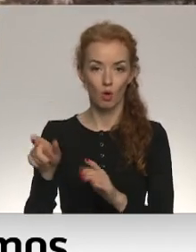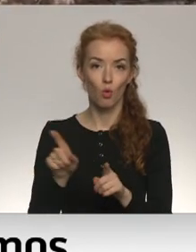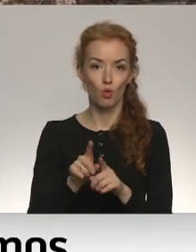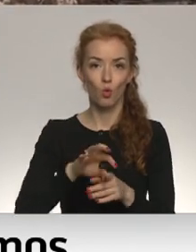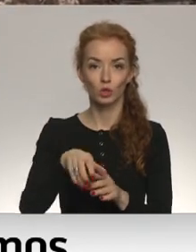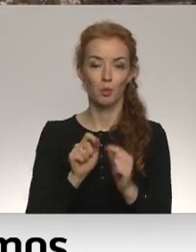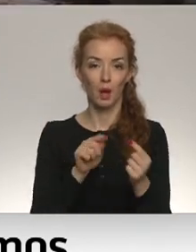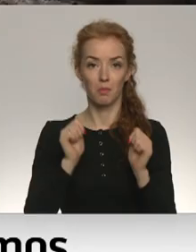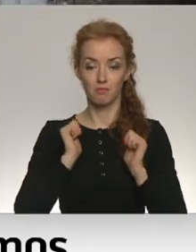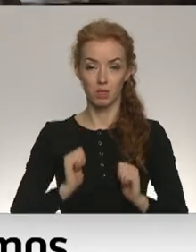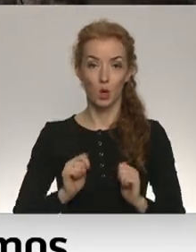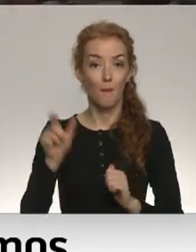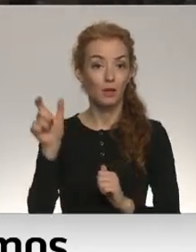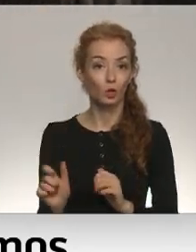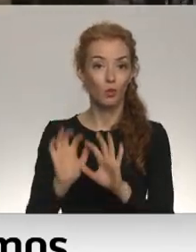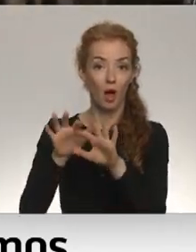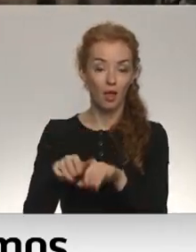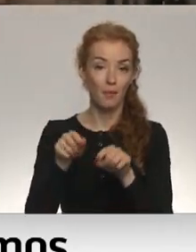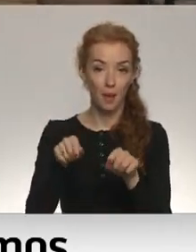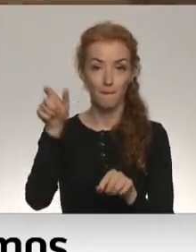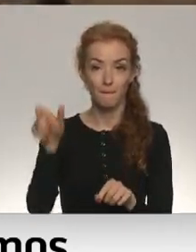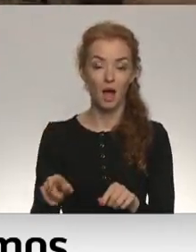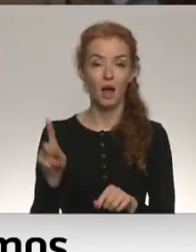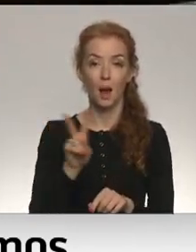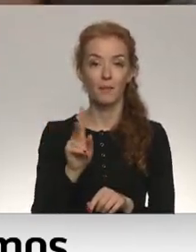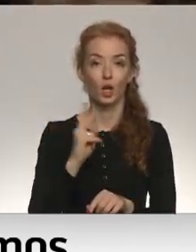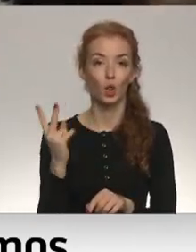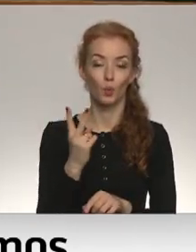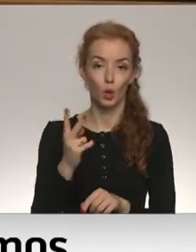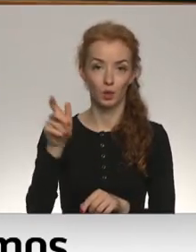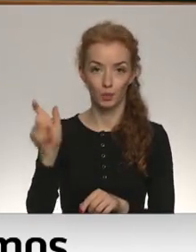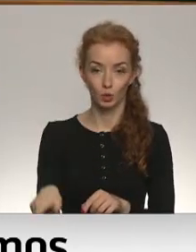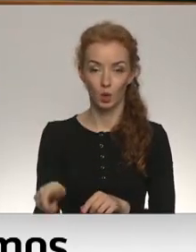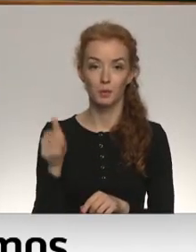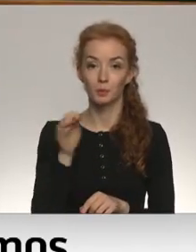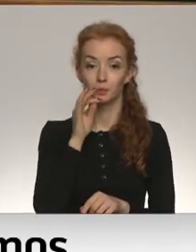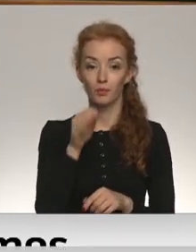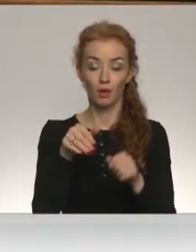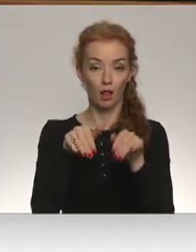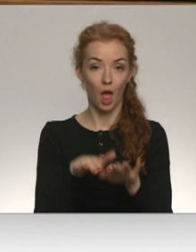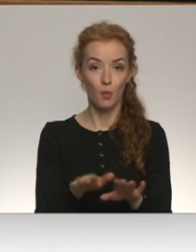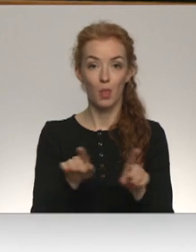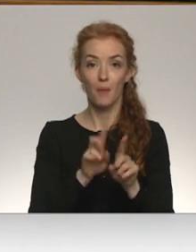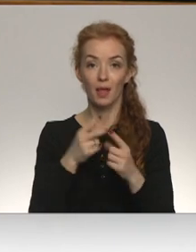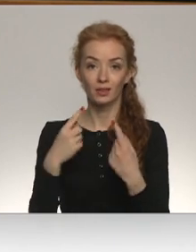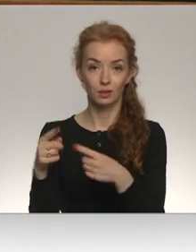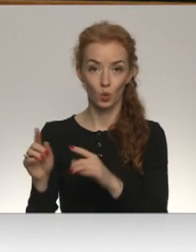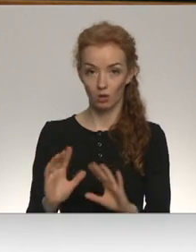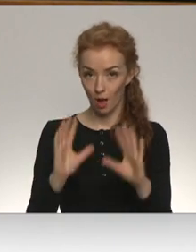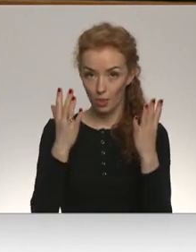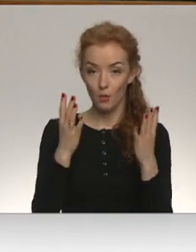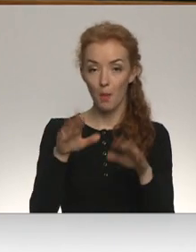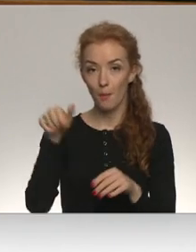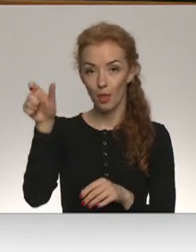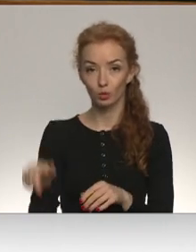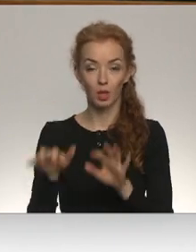Latvijas pilsonība varēs gan atņemt tikai tām personām, kam ir dubulta pilsonība. Lēmumu, tāpat kā visos pārējos gadījumos par pilsonības